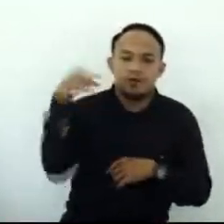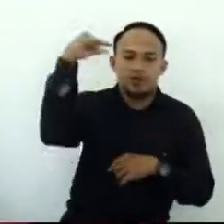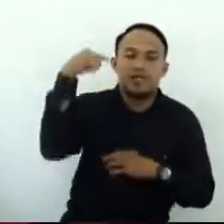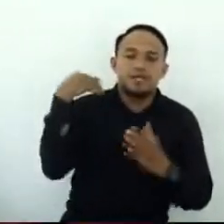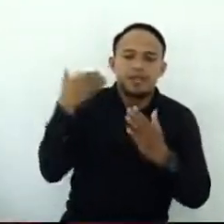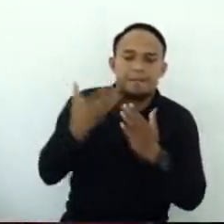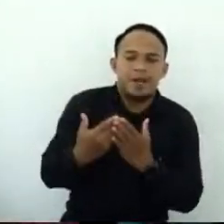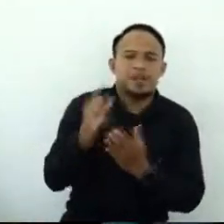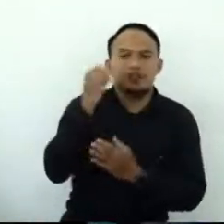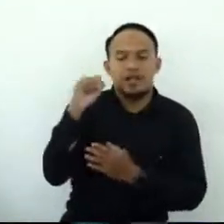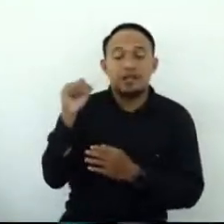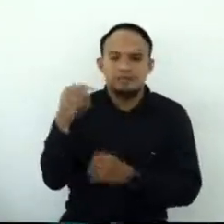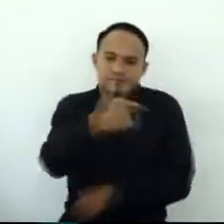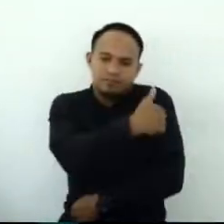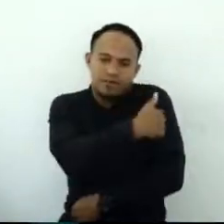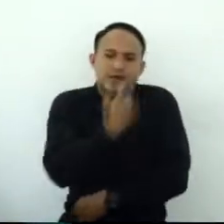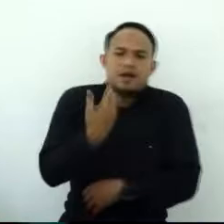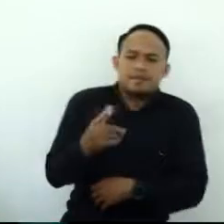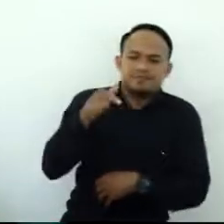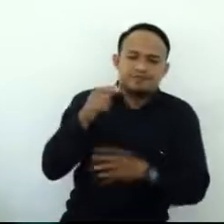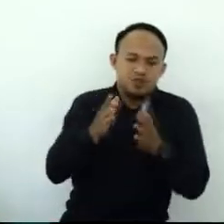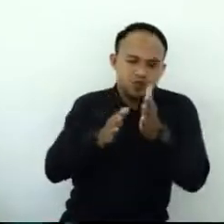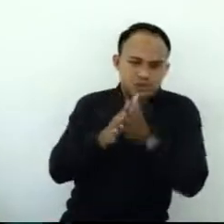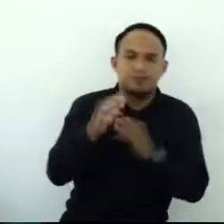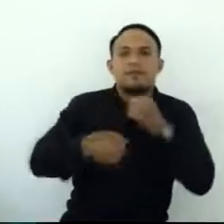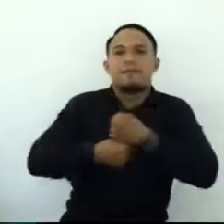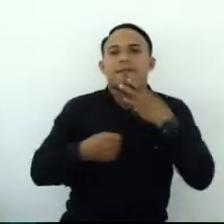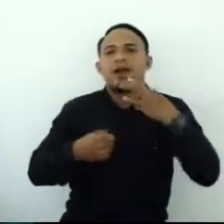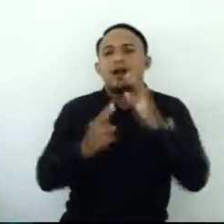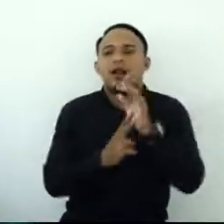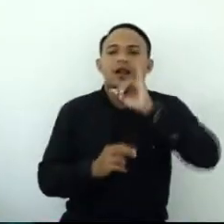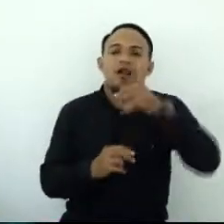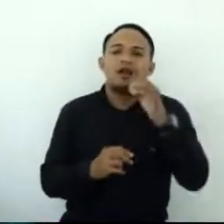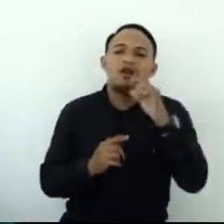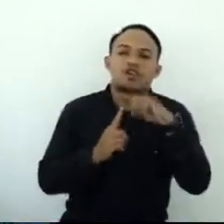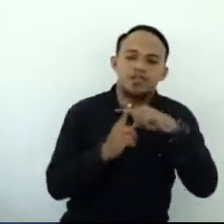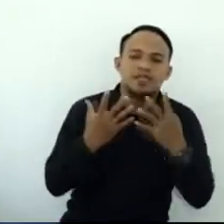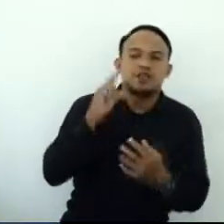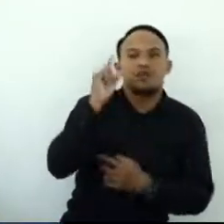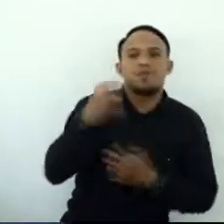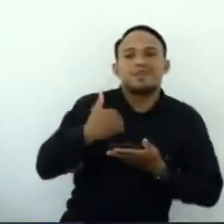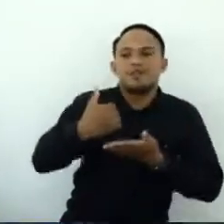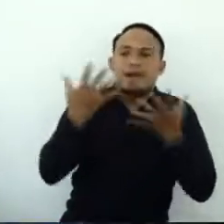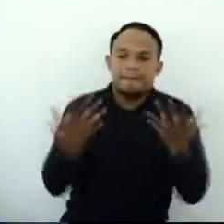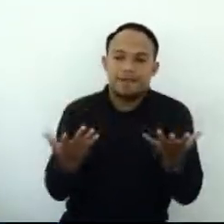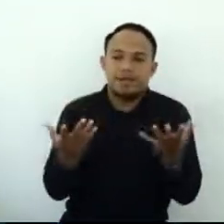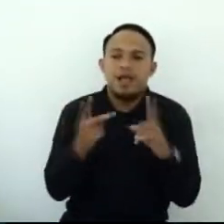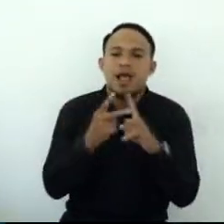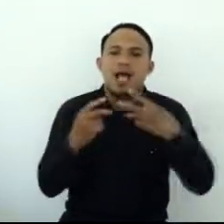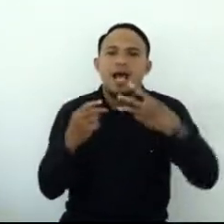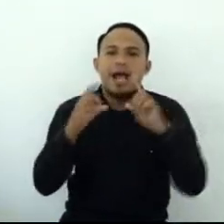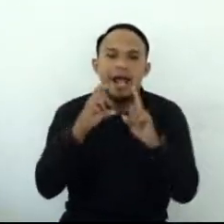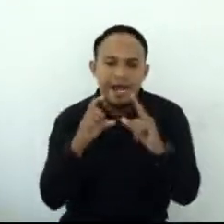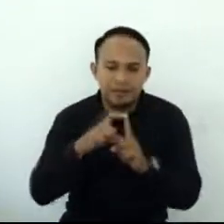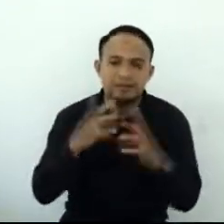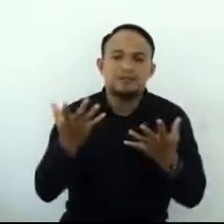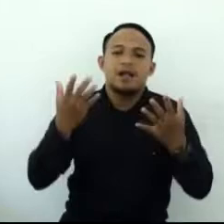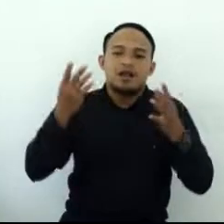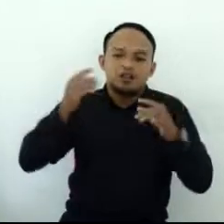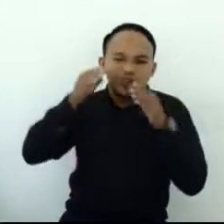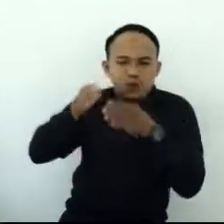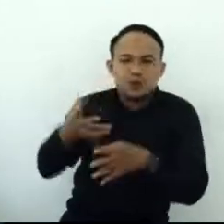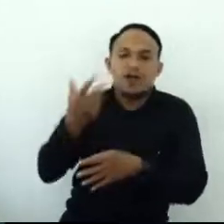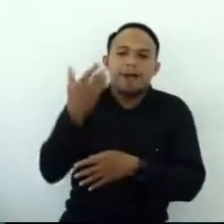Gorontalo dalam sambutannya Rusli menyampaikan upaya vaksinasi terus digenjot untuk membentuk Heart